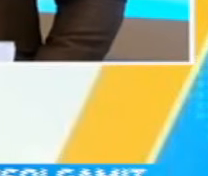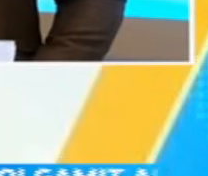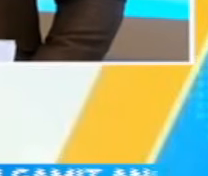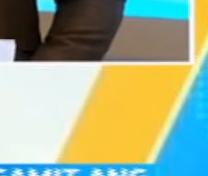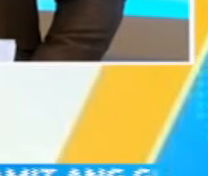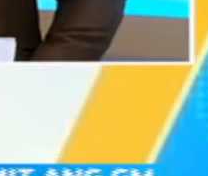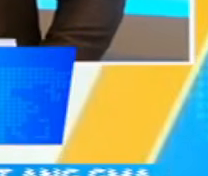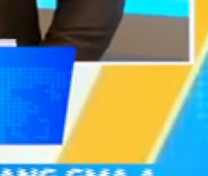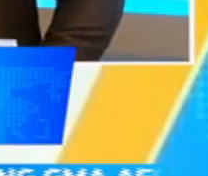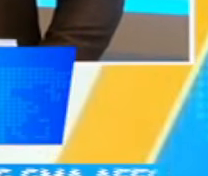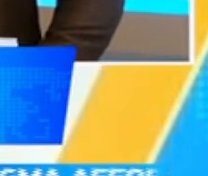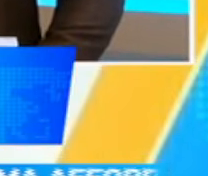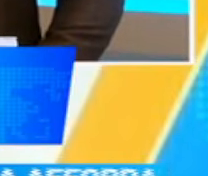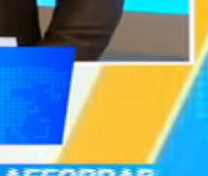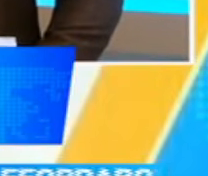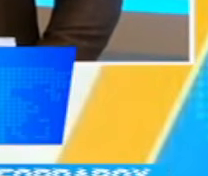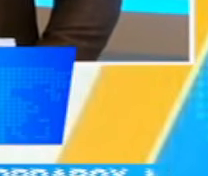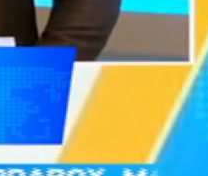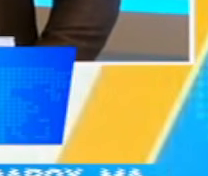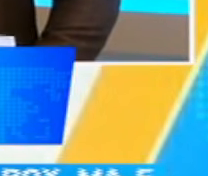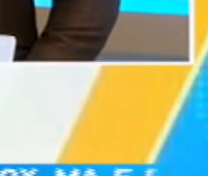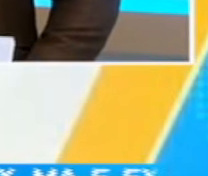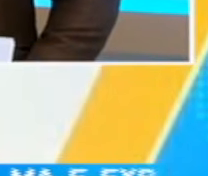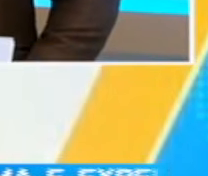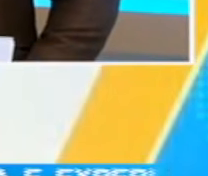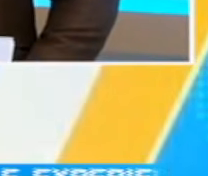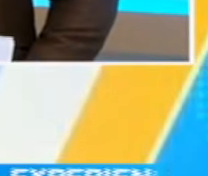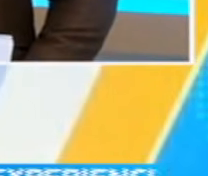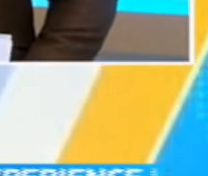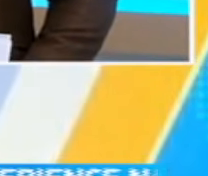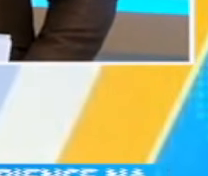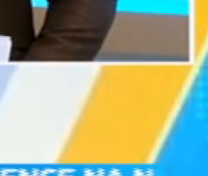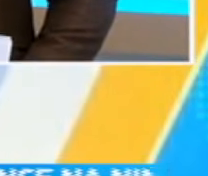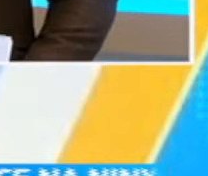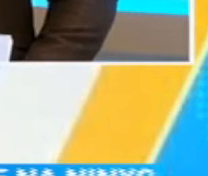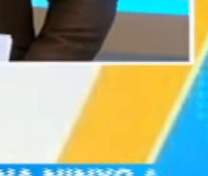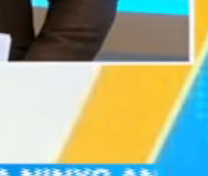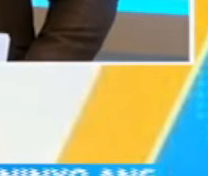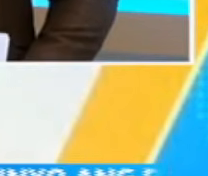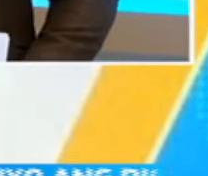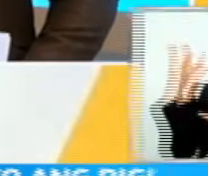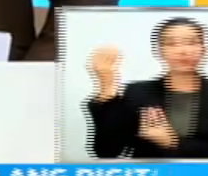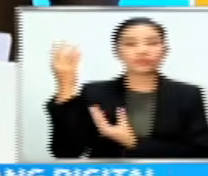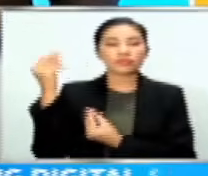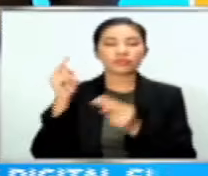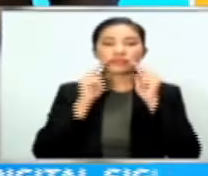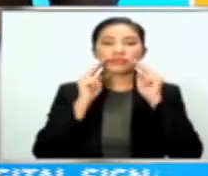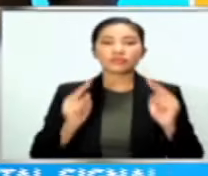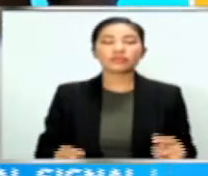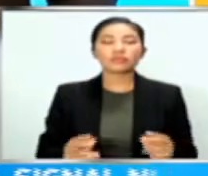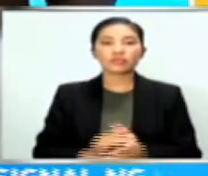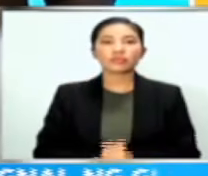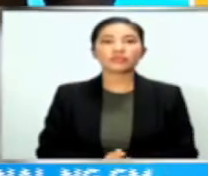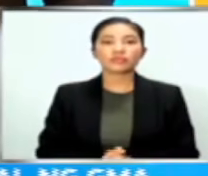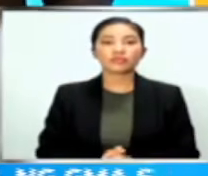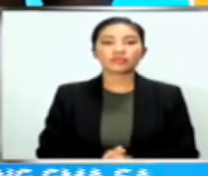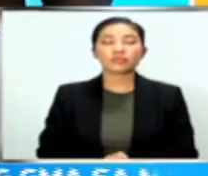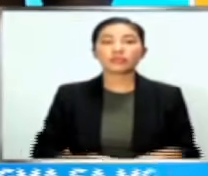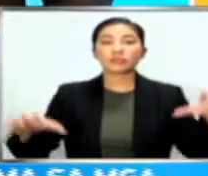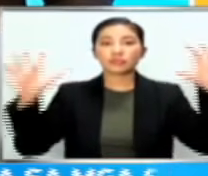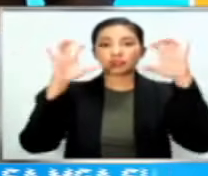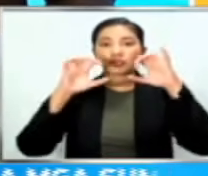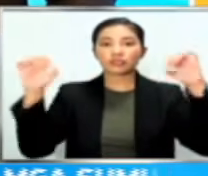Magandang tanghali po. Oras na para sa maiinit na balita. Bukas na raw si Pangulong Duterte sa pagtakbo sa pagka-vice-presidente sa